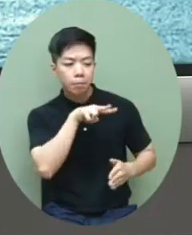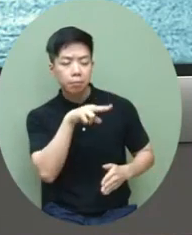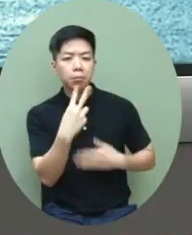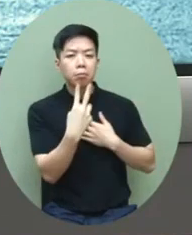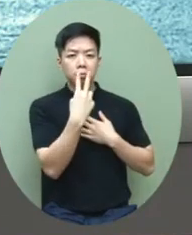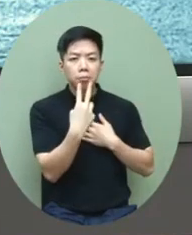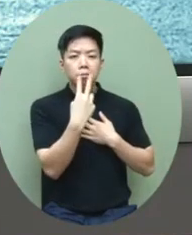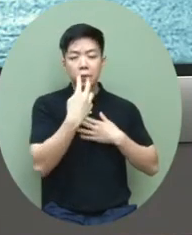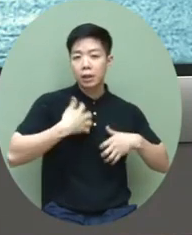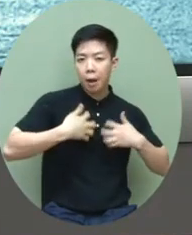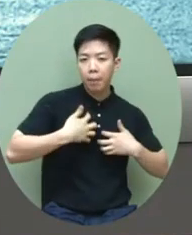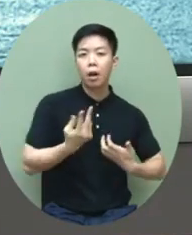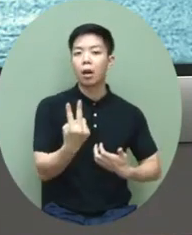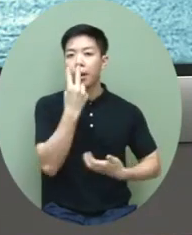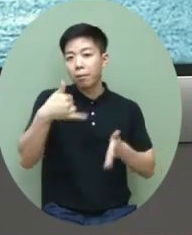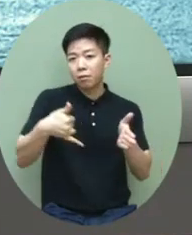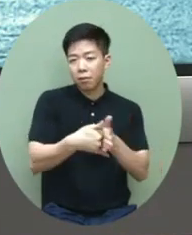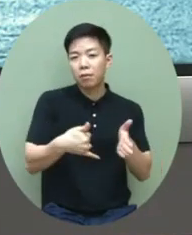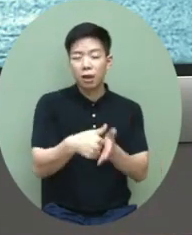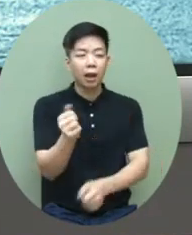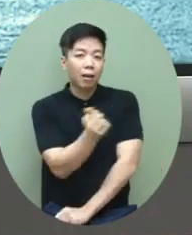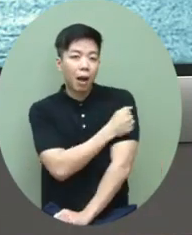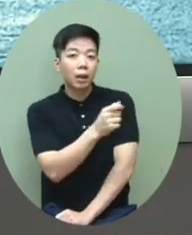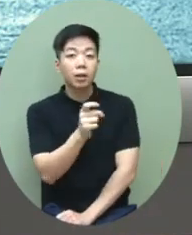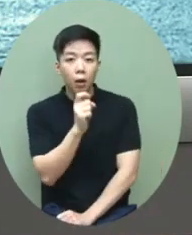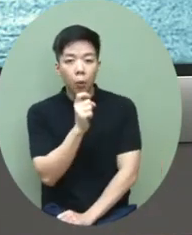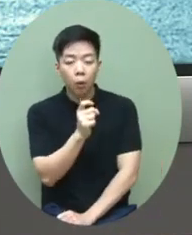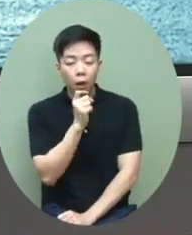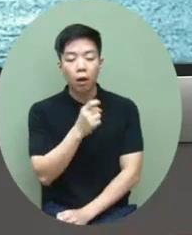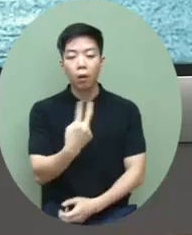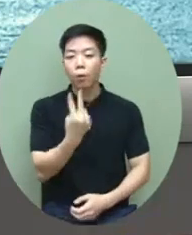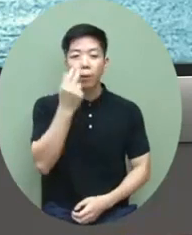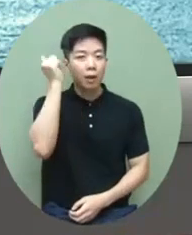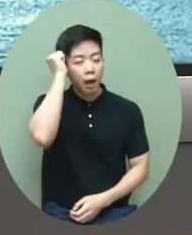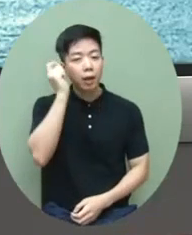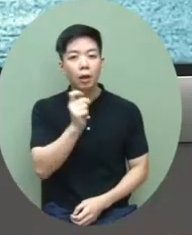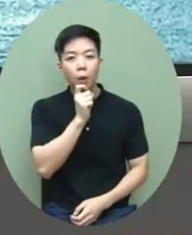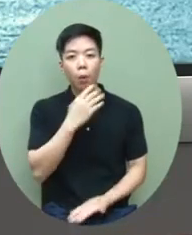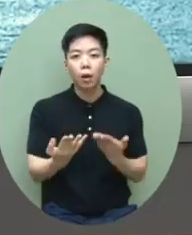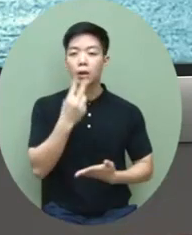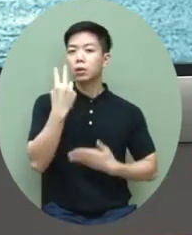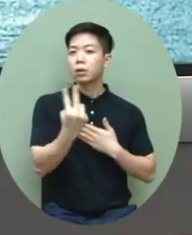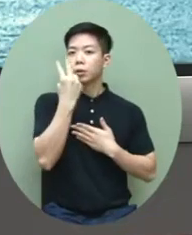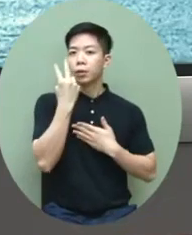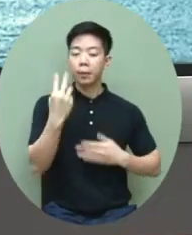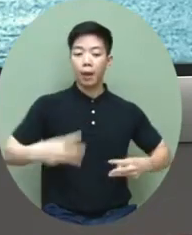快咗啦、困難咗啦，又或者見到佢唞氣嘅時候咧，嗰啲肋骨同肋骨中間嗰